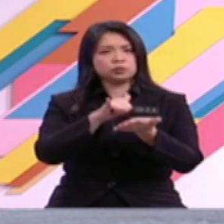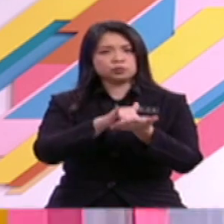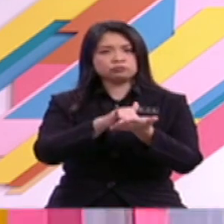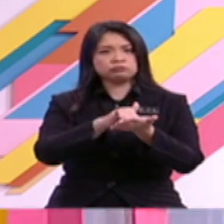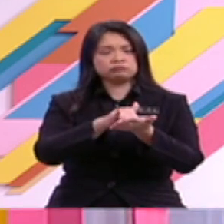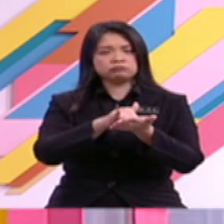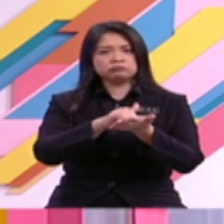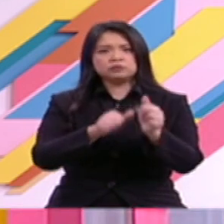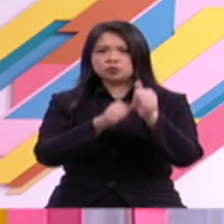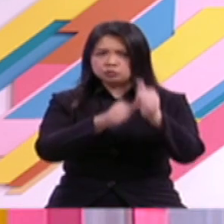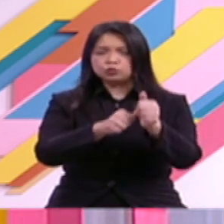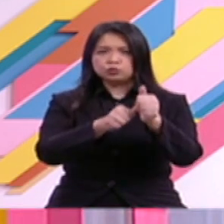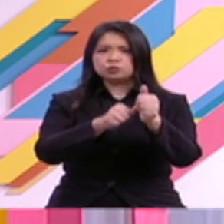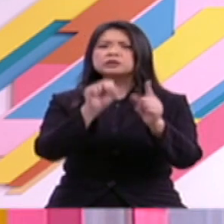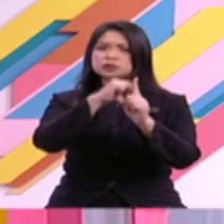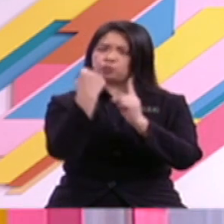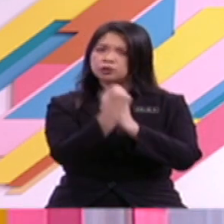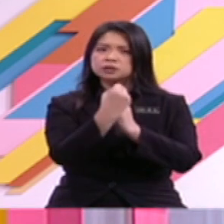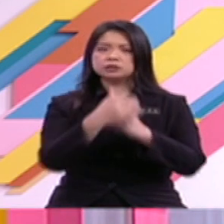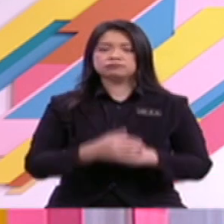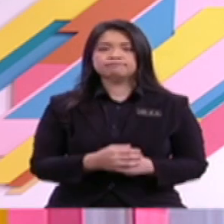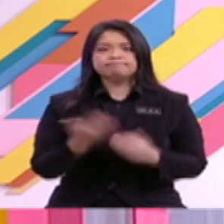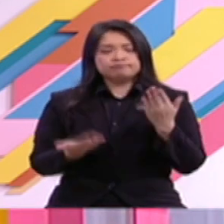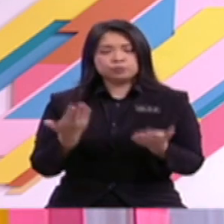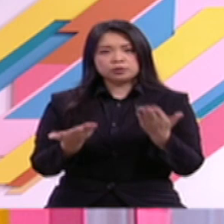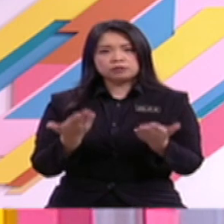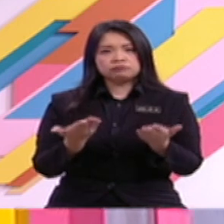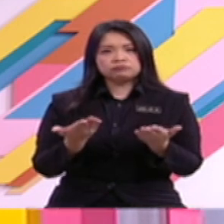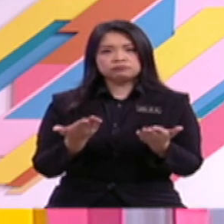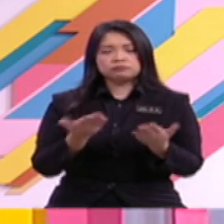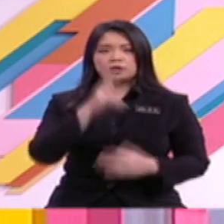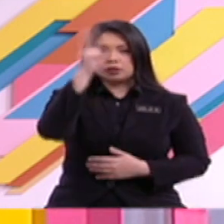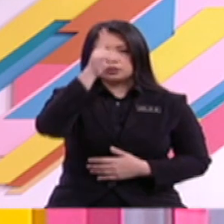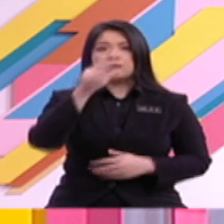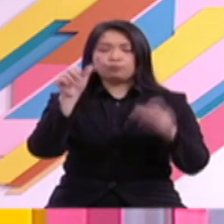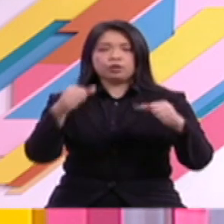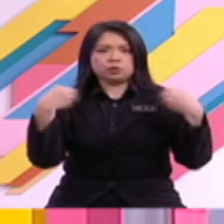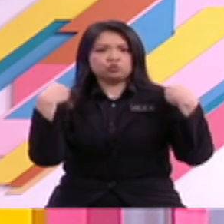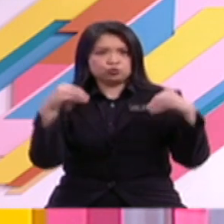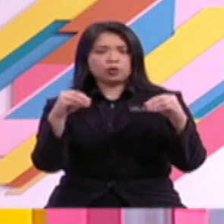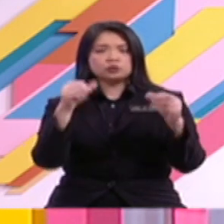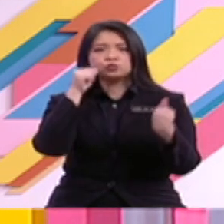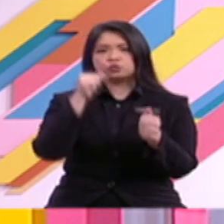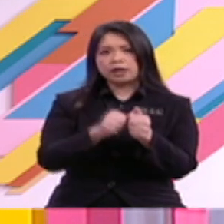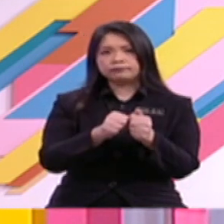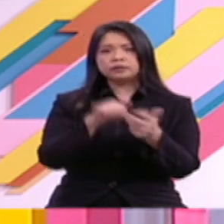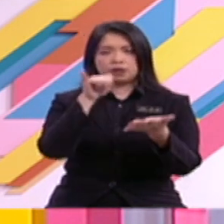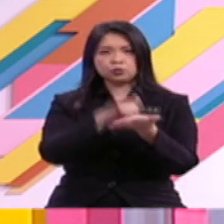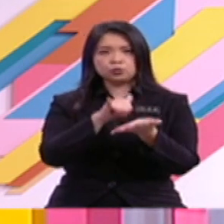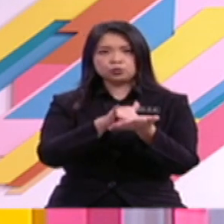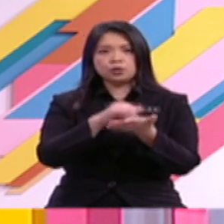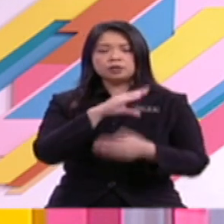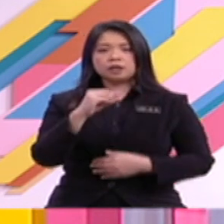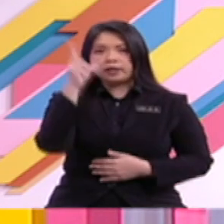berdasarkan kepada situasi mungkin ada situasi kerajaan D boleh menjual surat Hai dan ada situasi